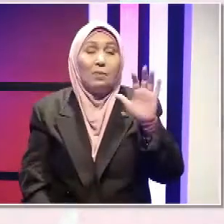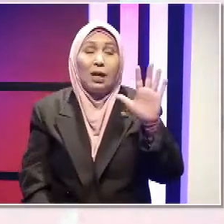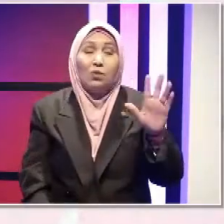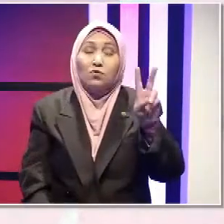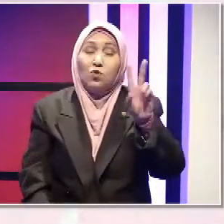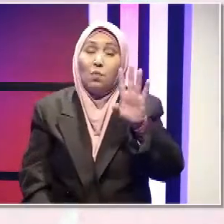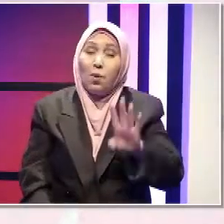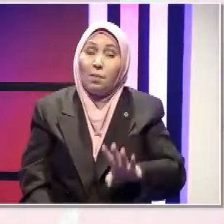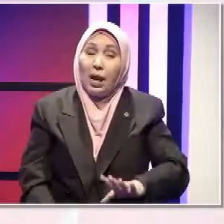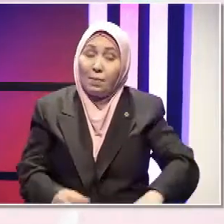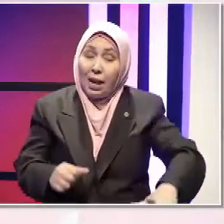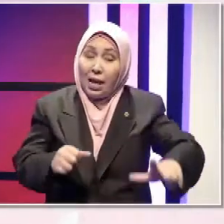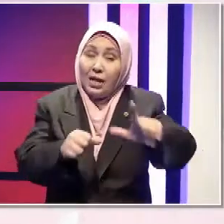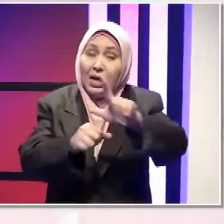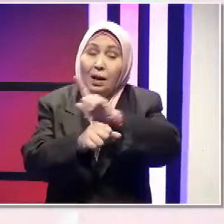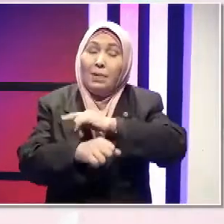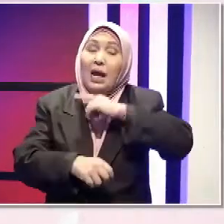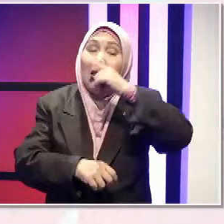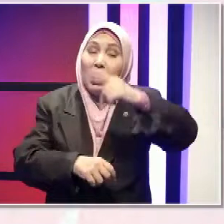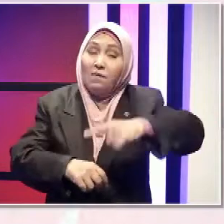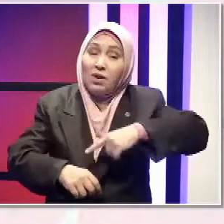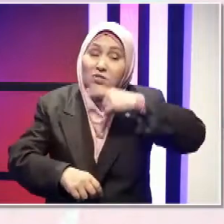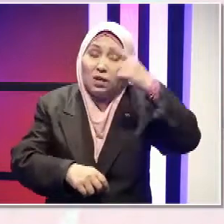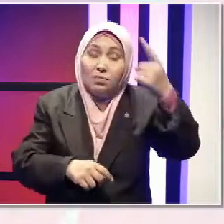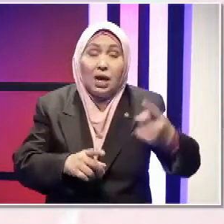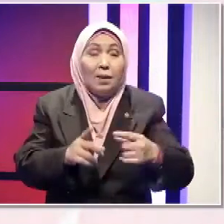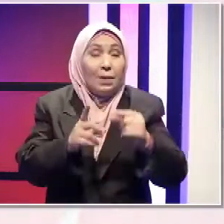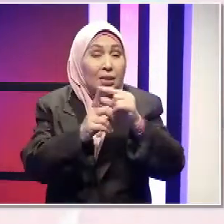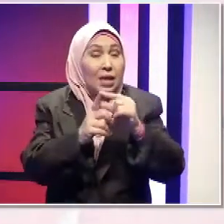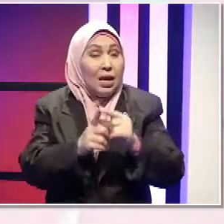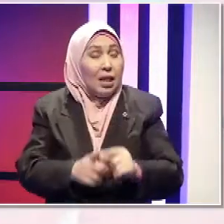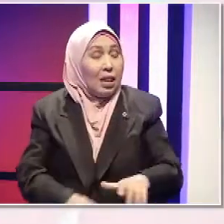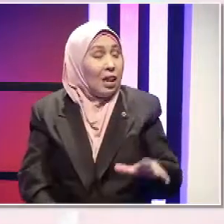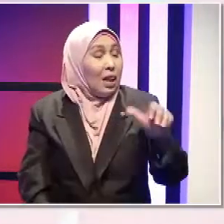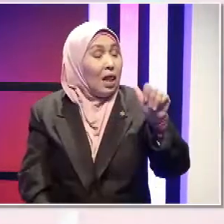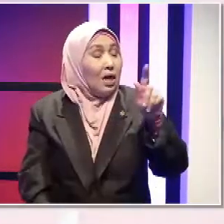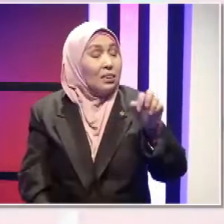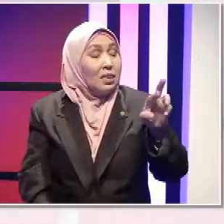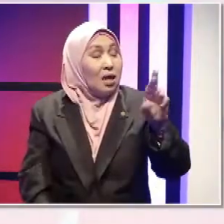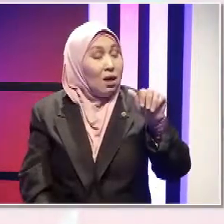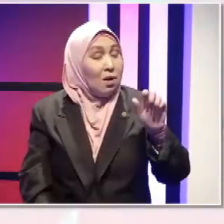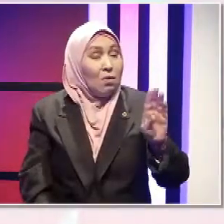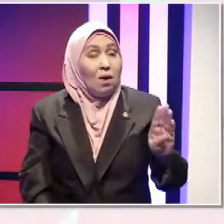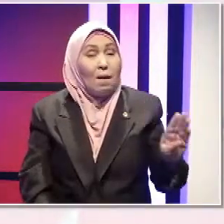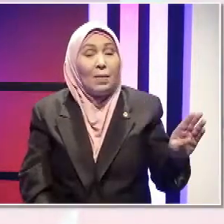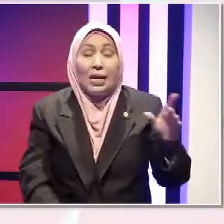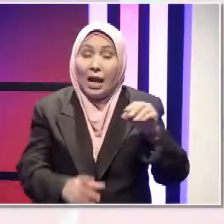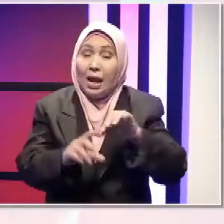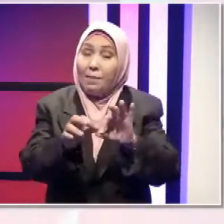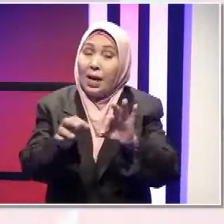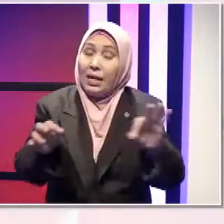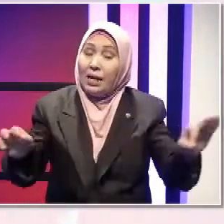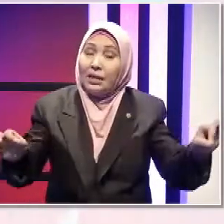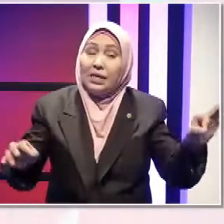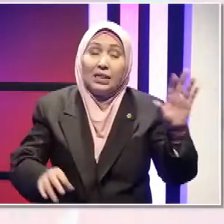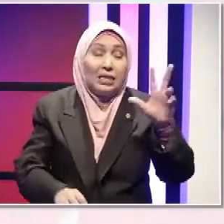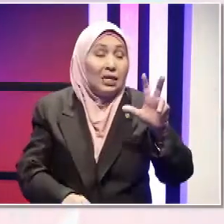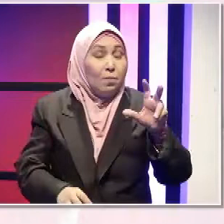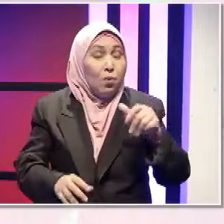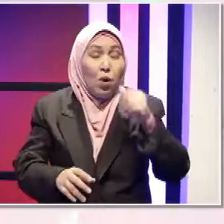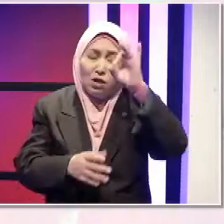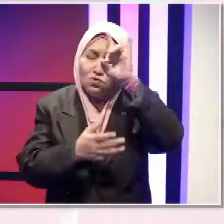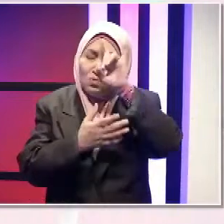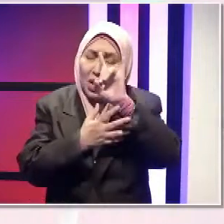yaitu menyempurnakan lafaz sebutan ke-5 Natal mbasu dalam ayat yang ke-30